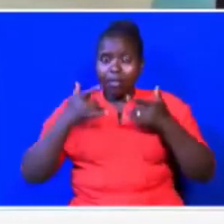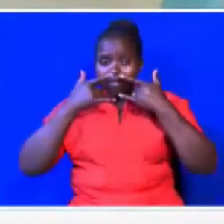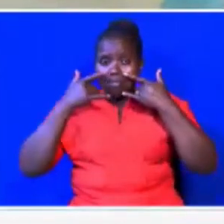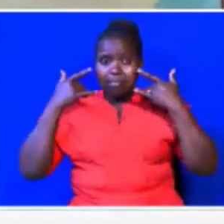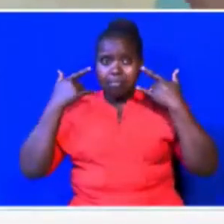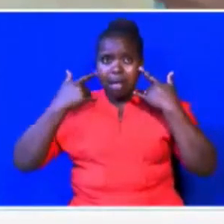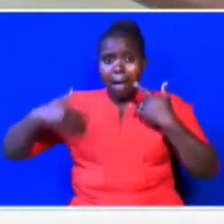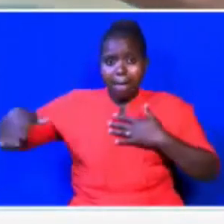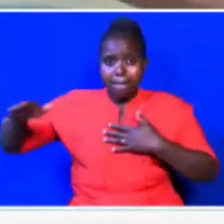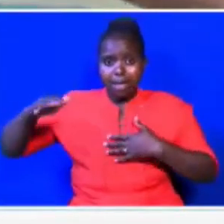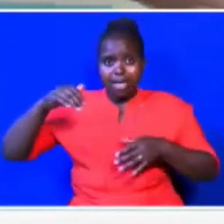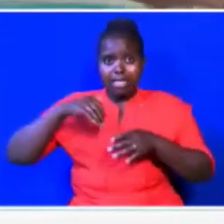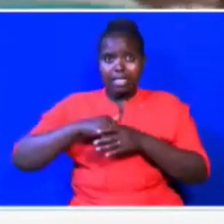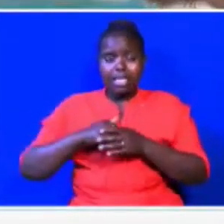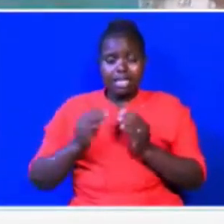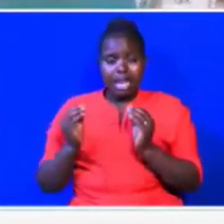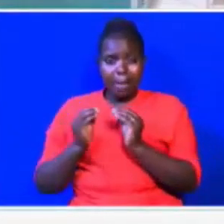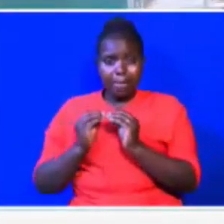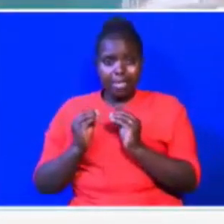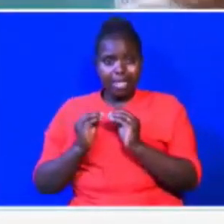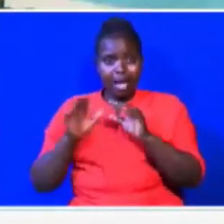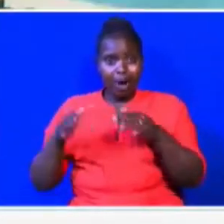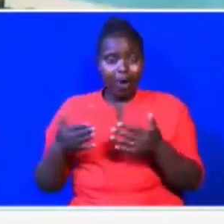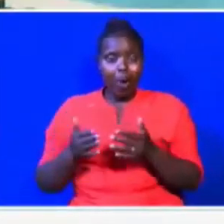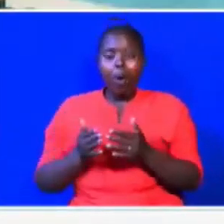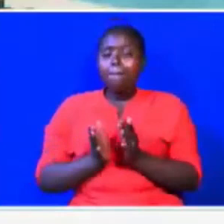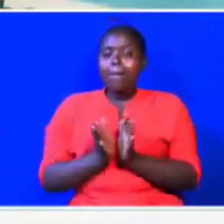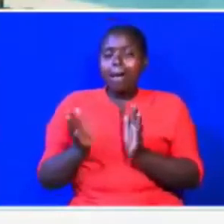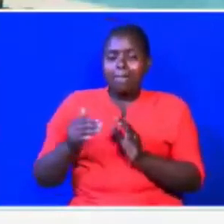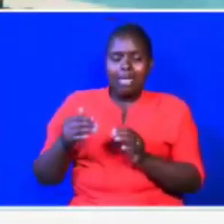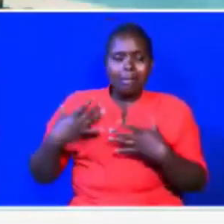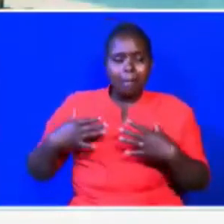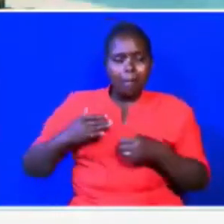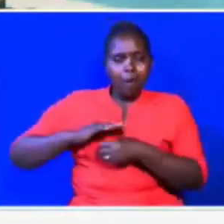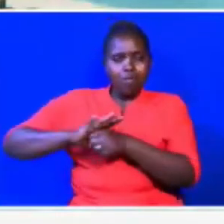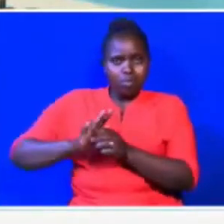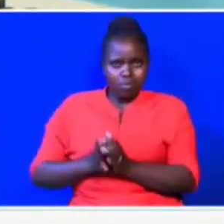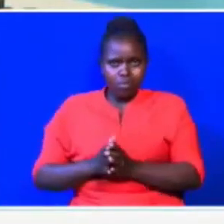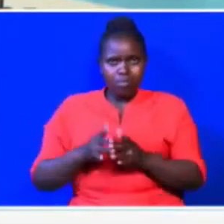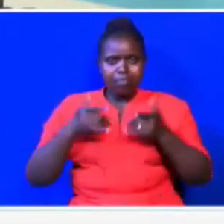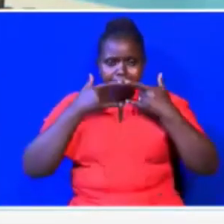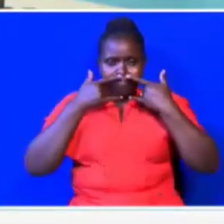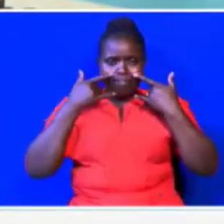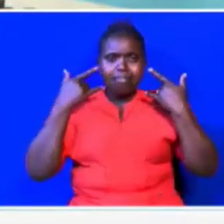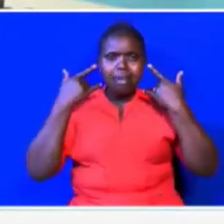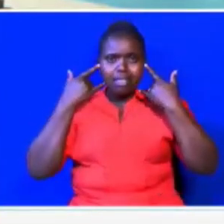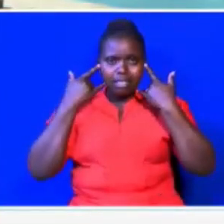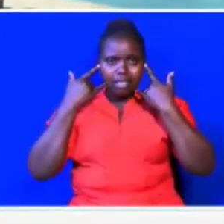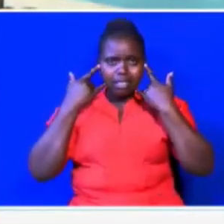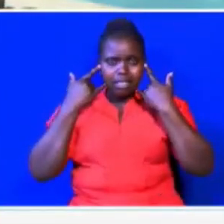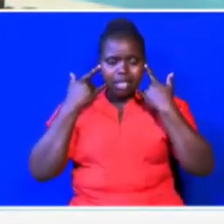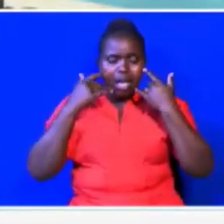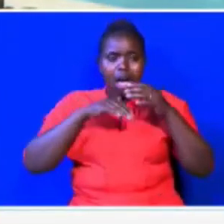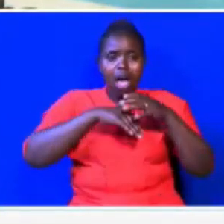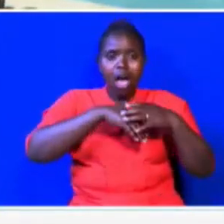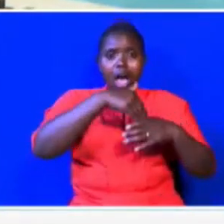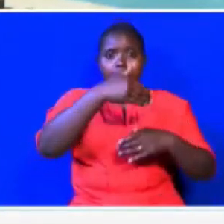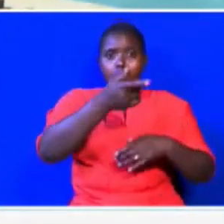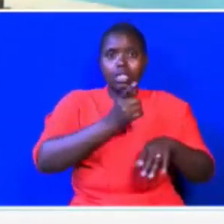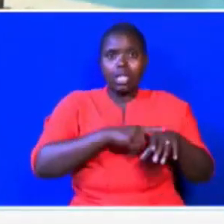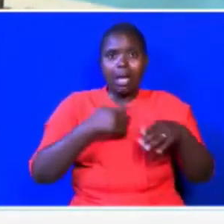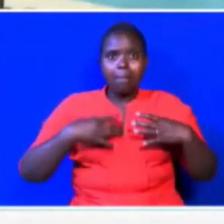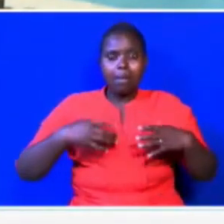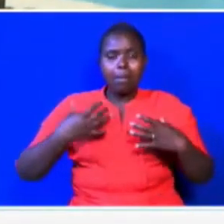maski wakiwa sehemu za ukumbini tu. Amri ya kuvaa barakoa nje wakati